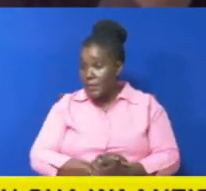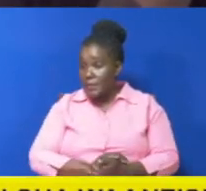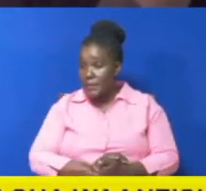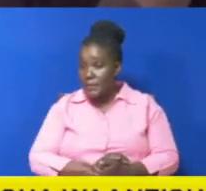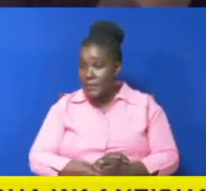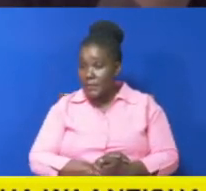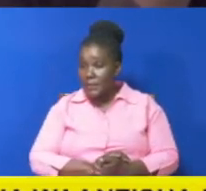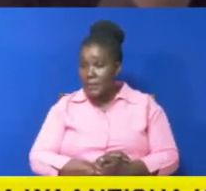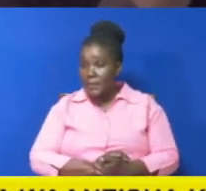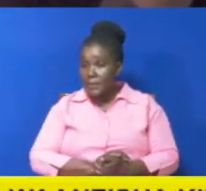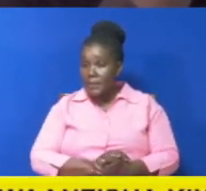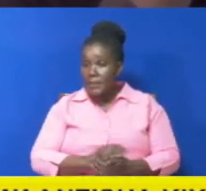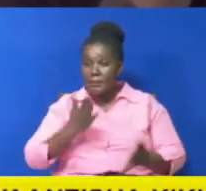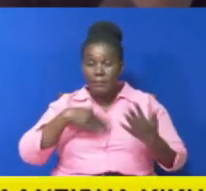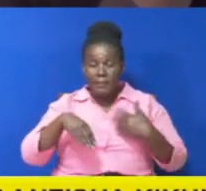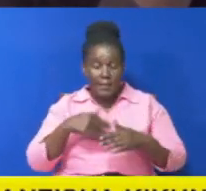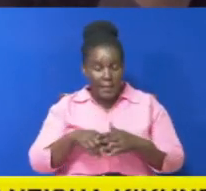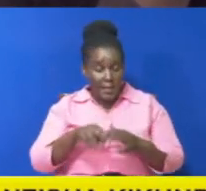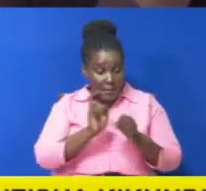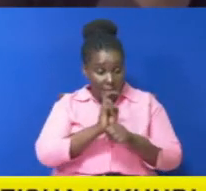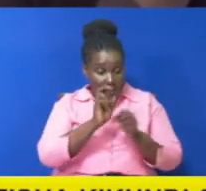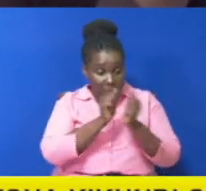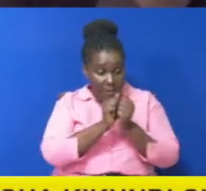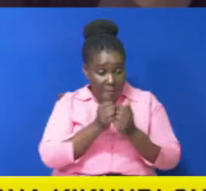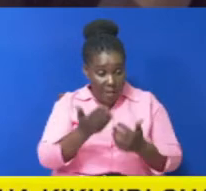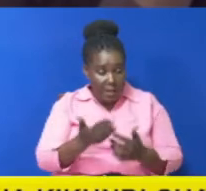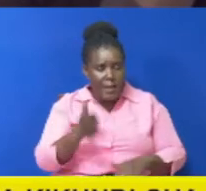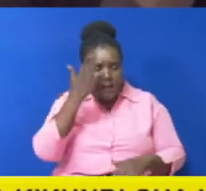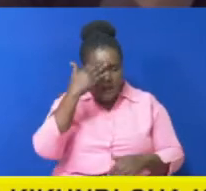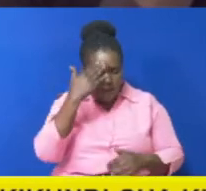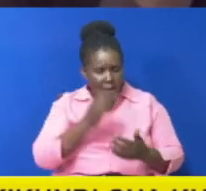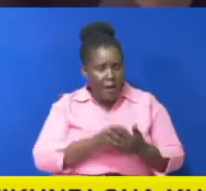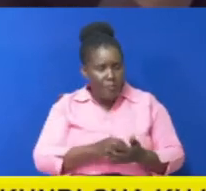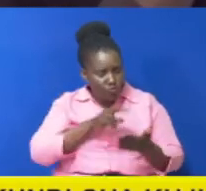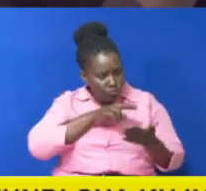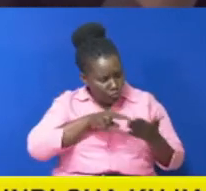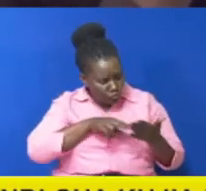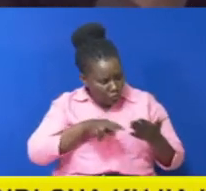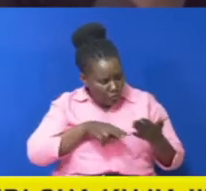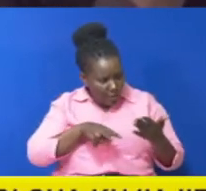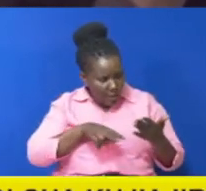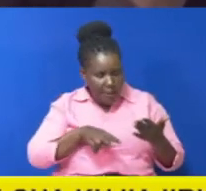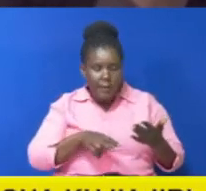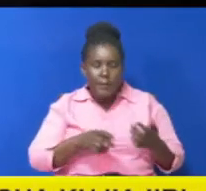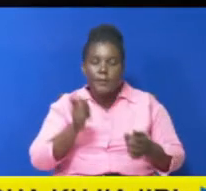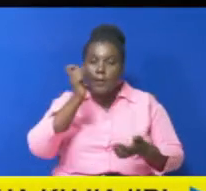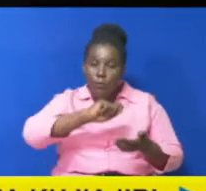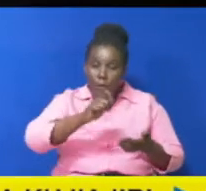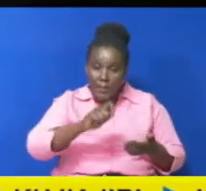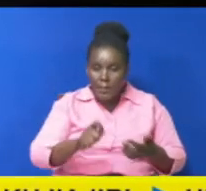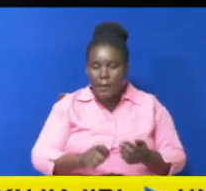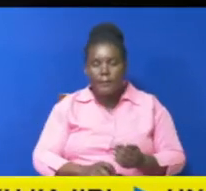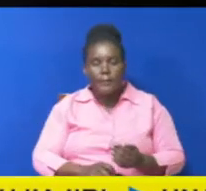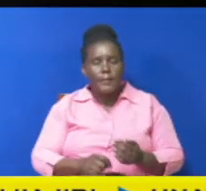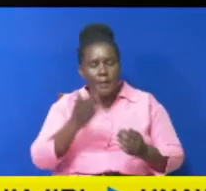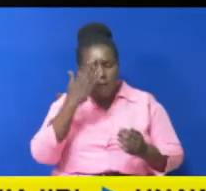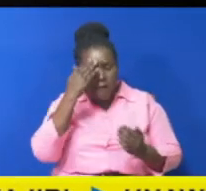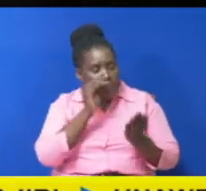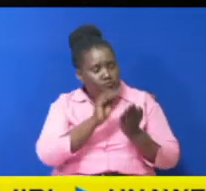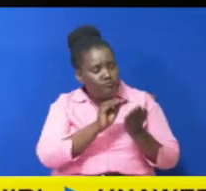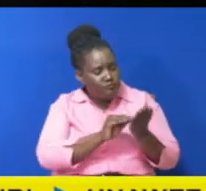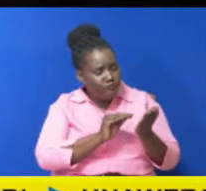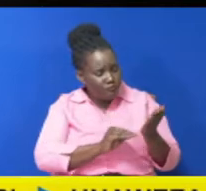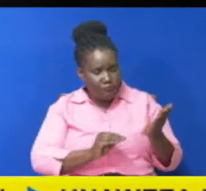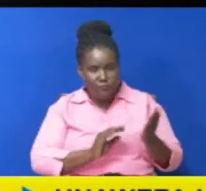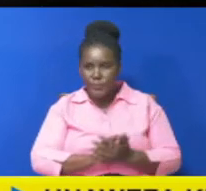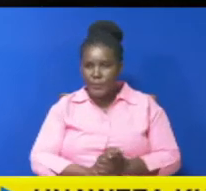Si nimepewa ni asimamie haya, najua kusoma na kuandika. Najua kujumlisha na kutoa, subiri mtaona. Rekodi